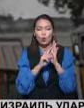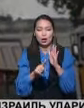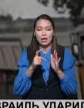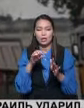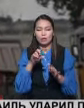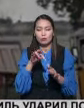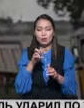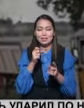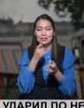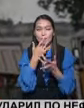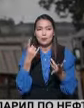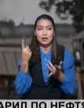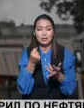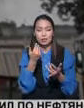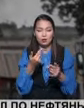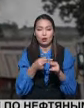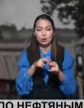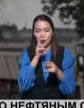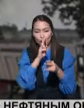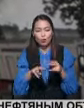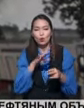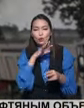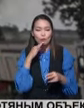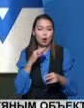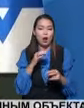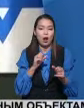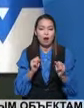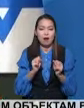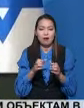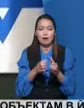которая за последние недели и так уже потеряла нескольких командиров.